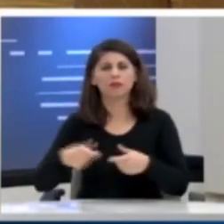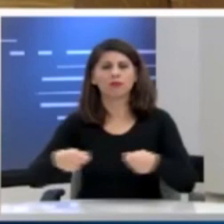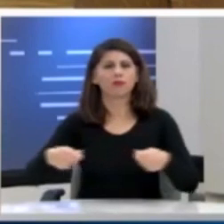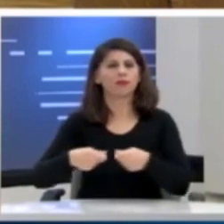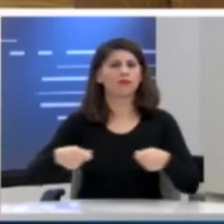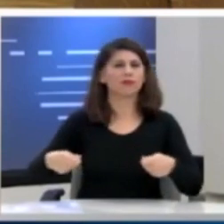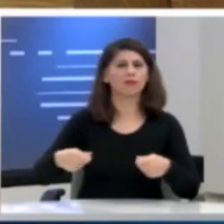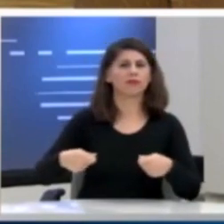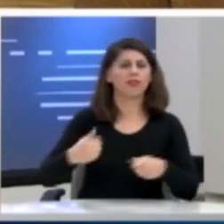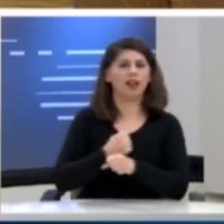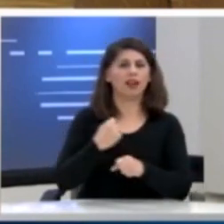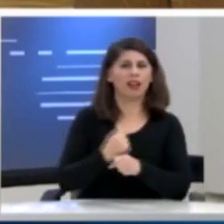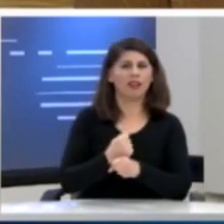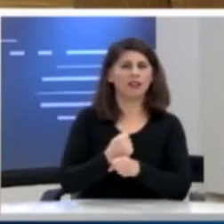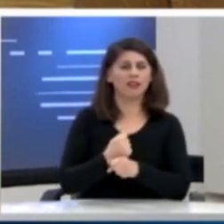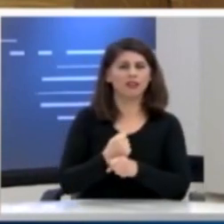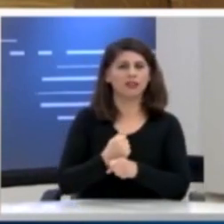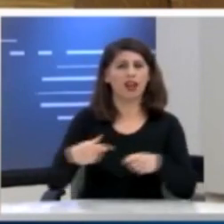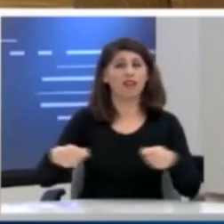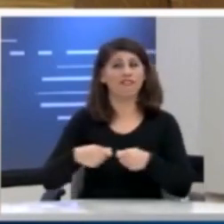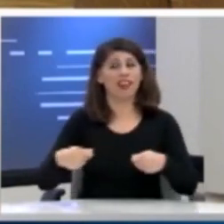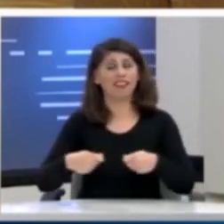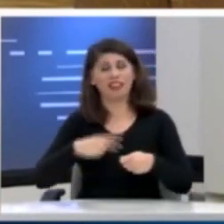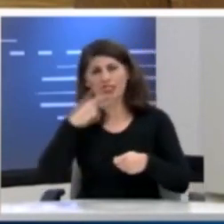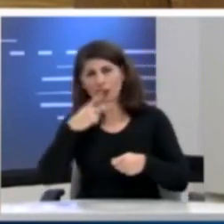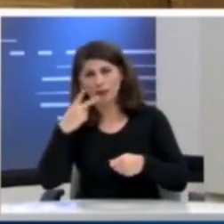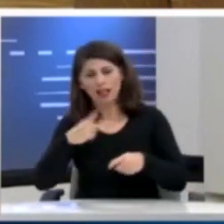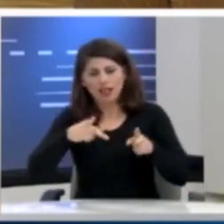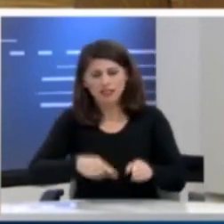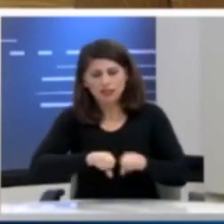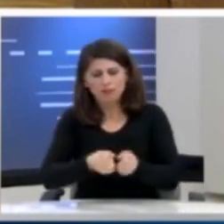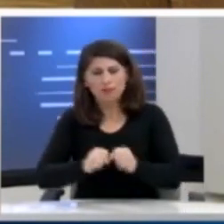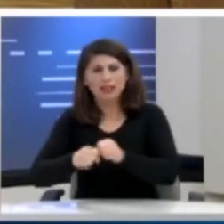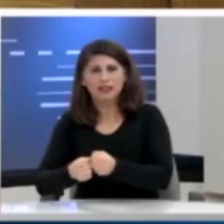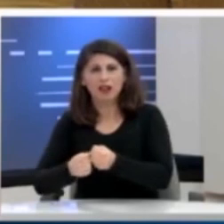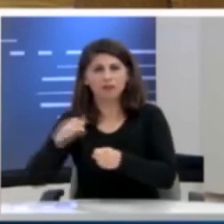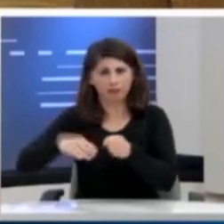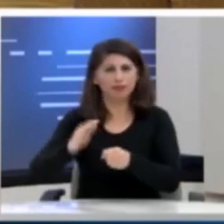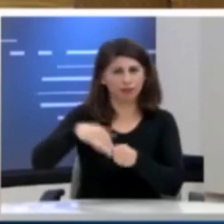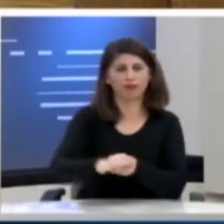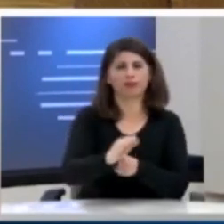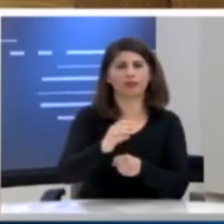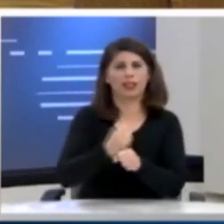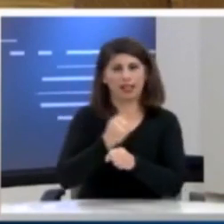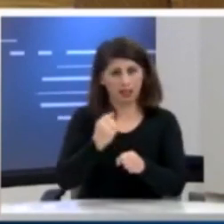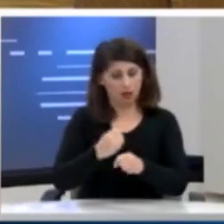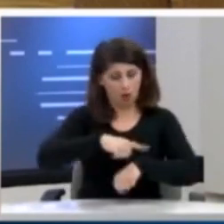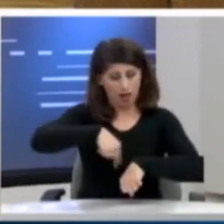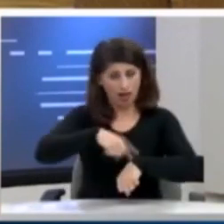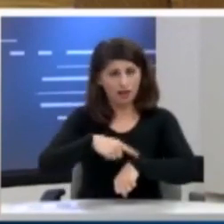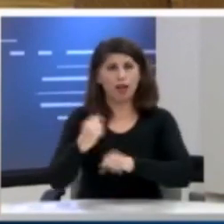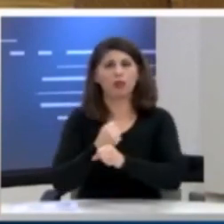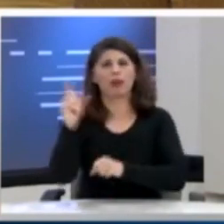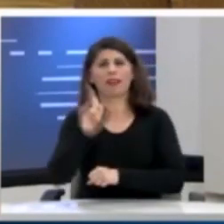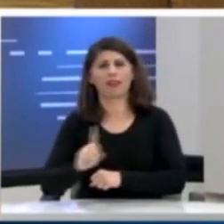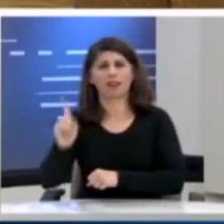εργασία, με ευέλικτα δικαιώματα, σπαστά και ακανόνιστα ωράρια, δουλειά τις Κυριακές.